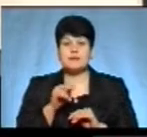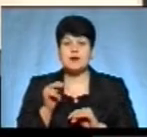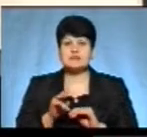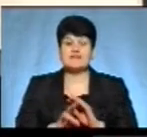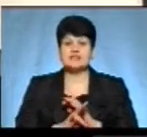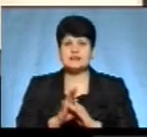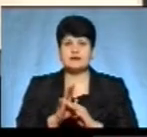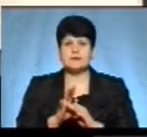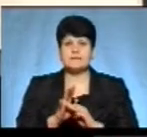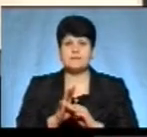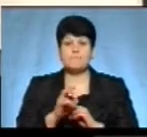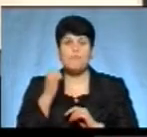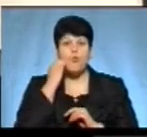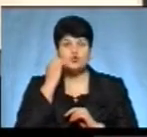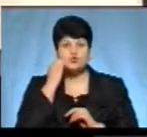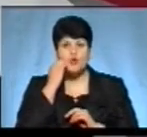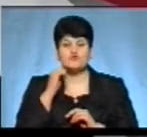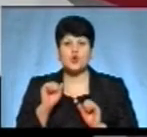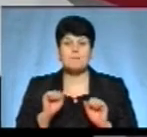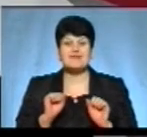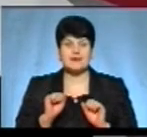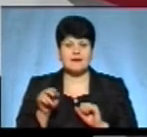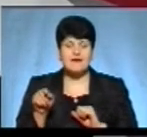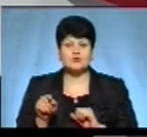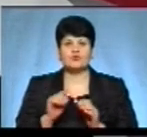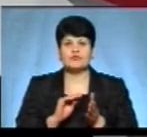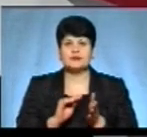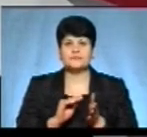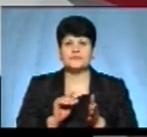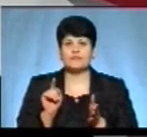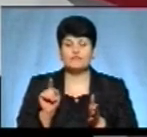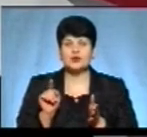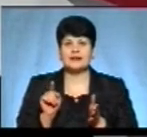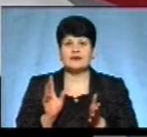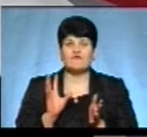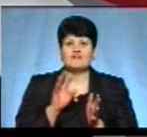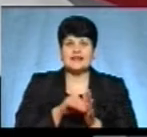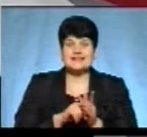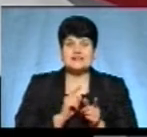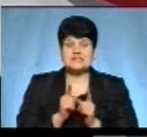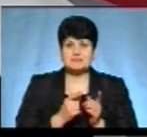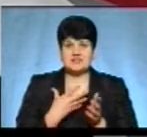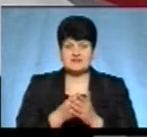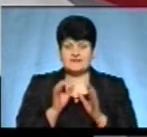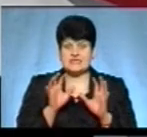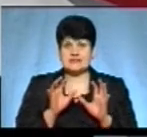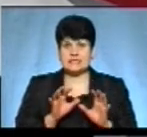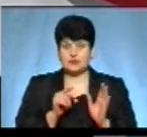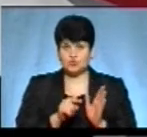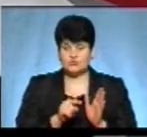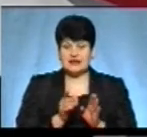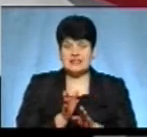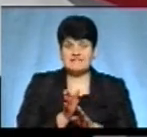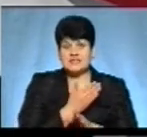православна, православна церква Московського патріархату, вона внесла зміни до свого статуту і